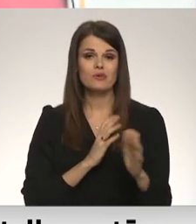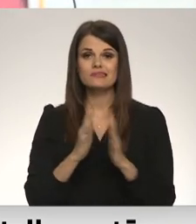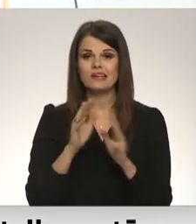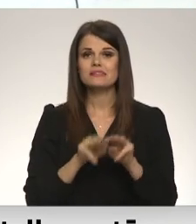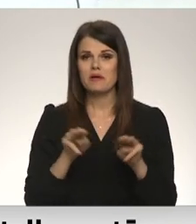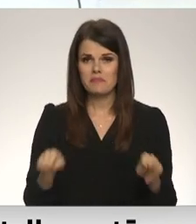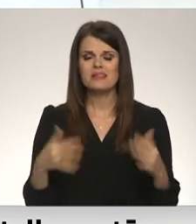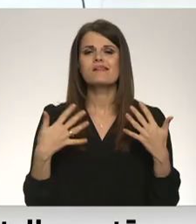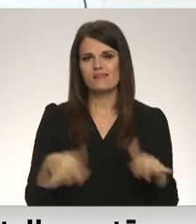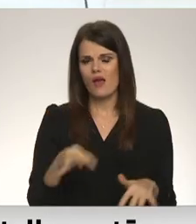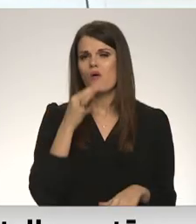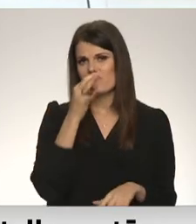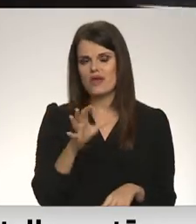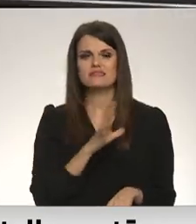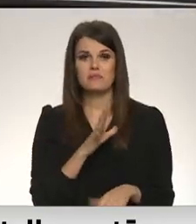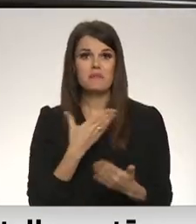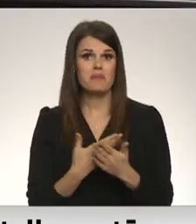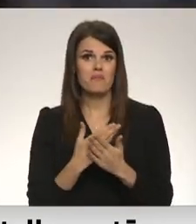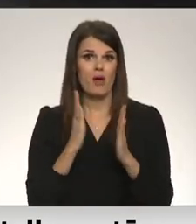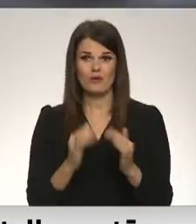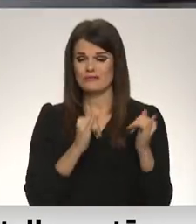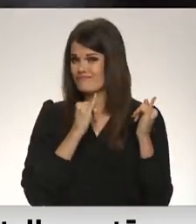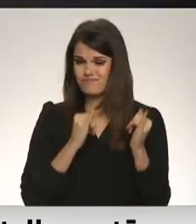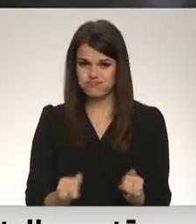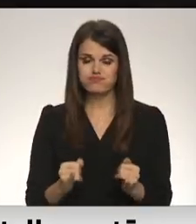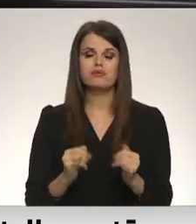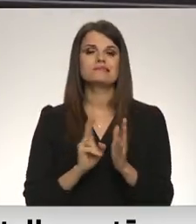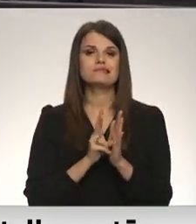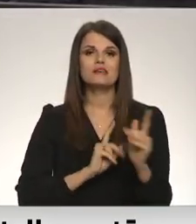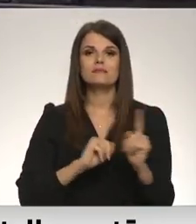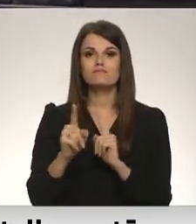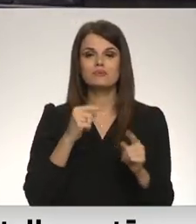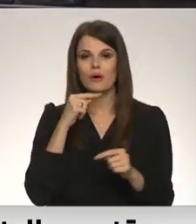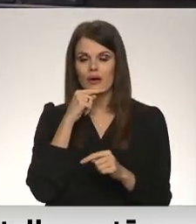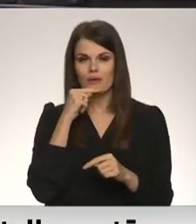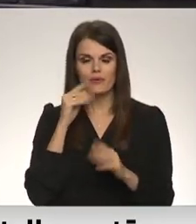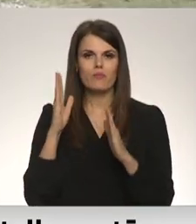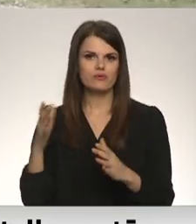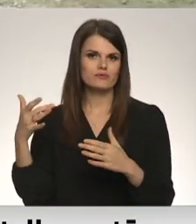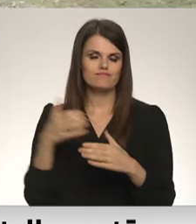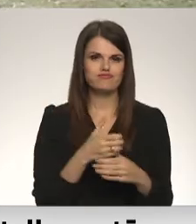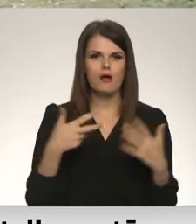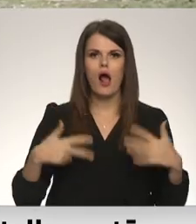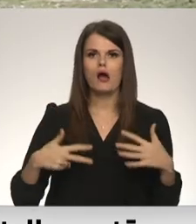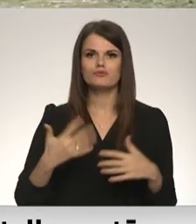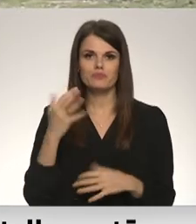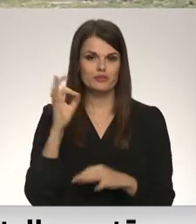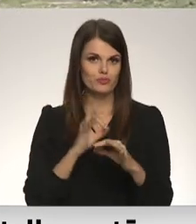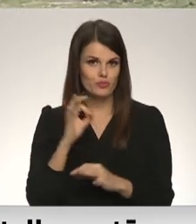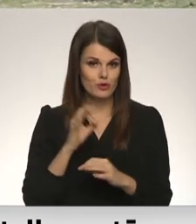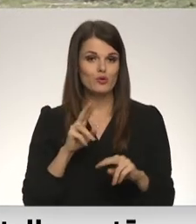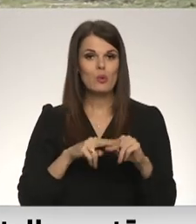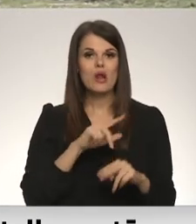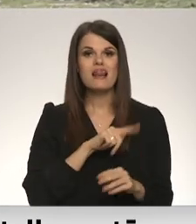ministri jau paudus, ka sliktākā scenārija gadījumā dzelzceļa kravu pārvadājumu no Krievijas saruks par 85%. Savukārt uzņēmums